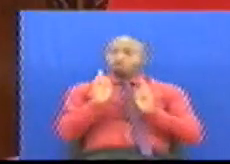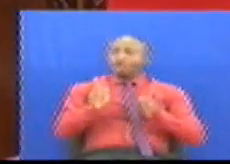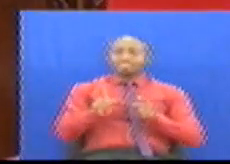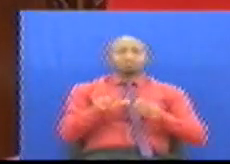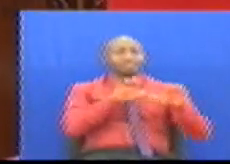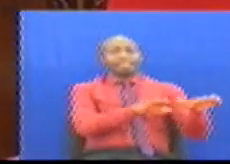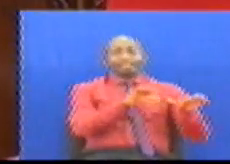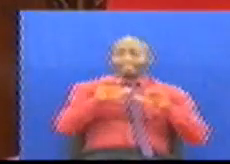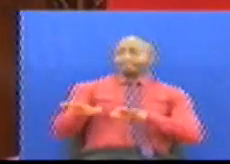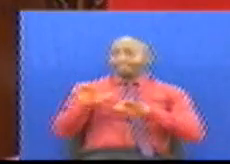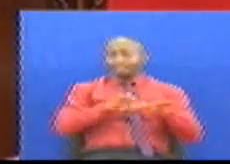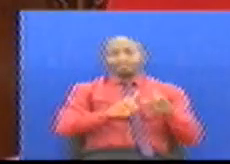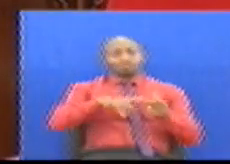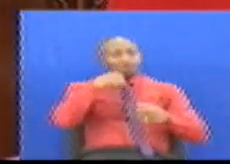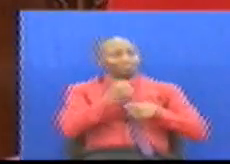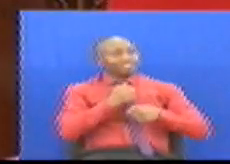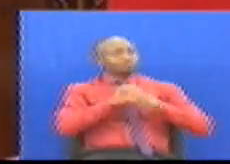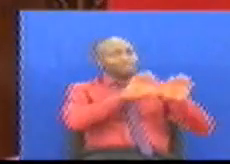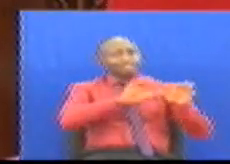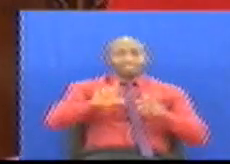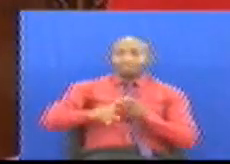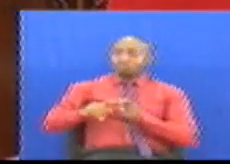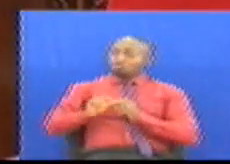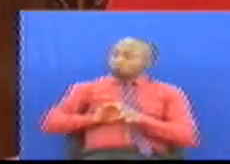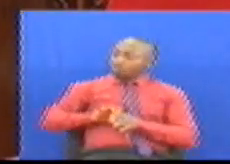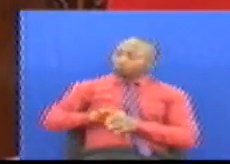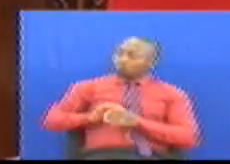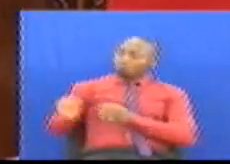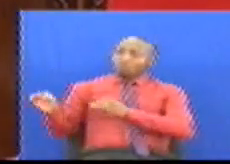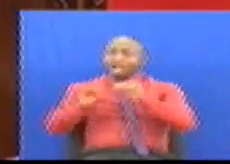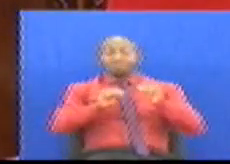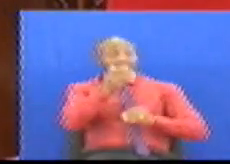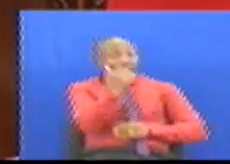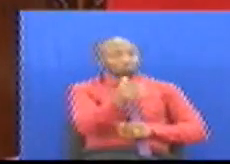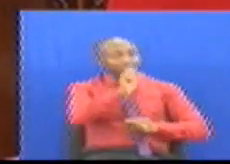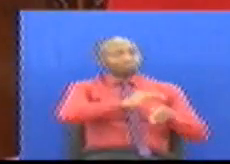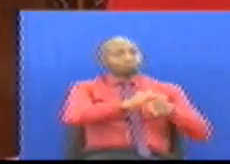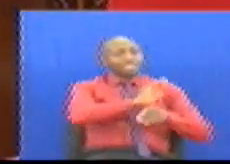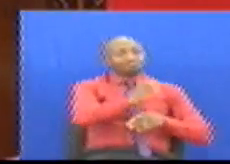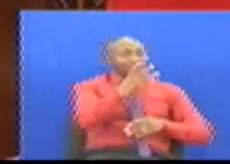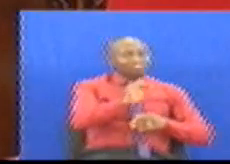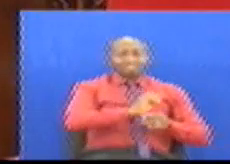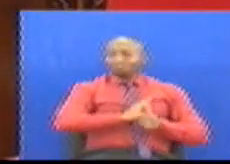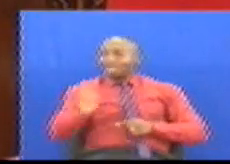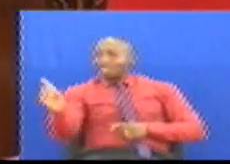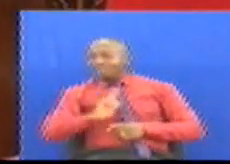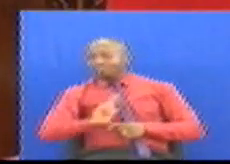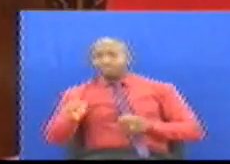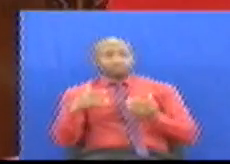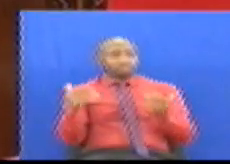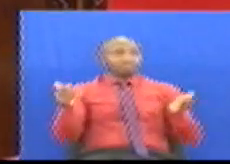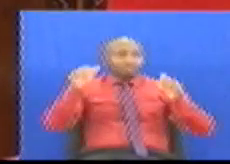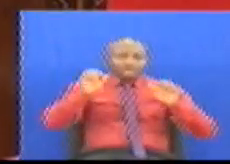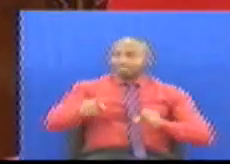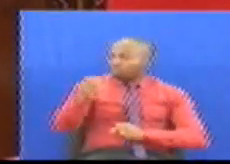wanateseka, watumishi wanateseka, kumhamisha mtoto lazima utumie 30,000 kwenda na kurudi. Hali ni mbaya sana. Kwa hiyo tuangalie namna ya kufanya,